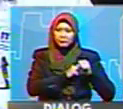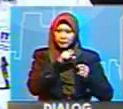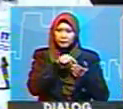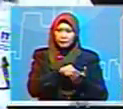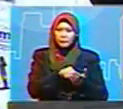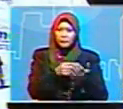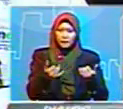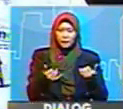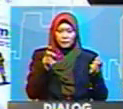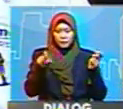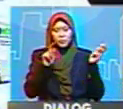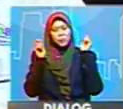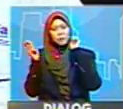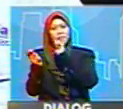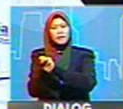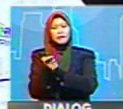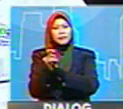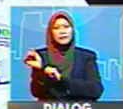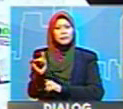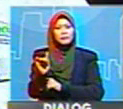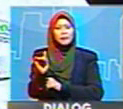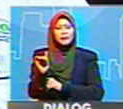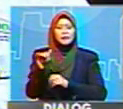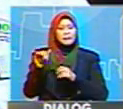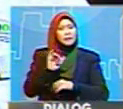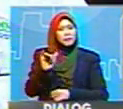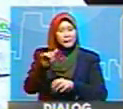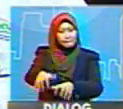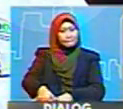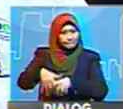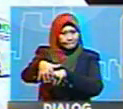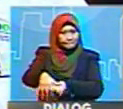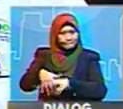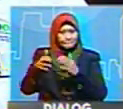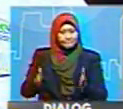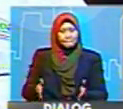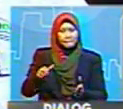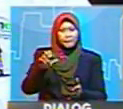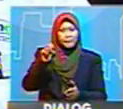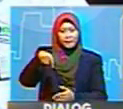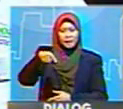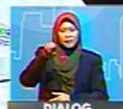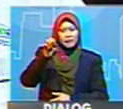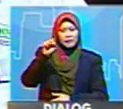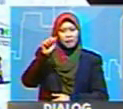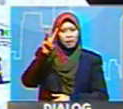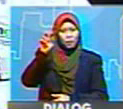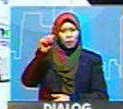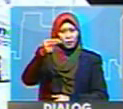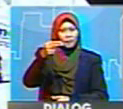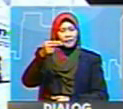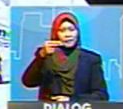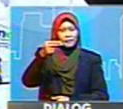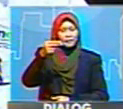sekarang ni nak ubah serupa Juga pesawah pesawah misalnya kita tawarkan